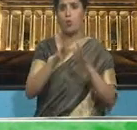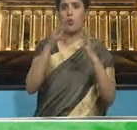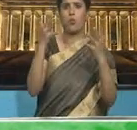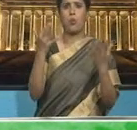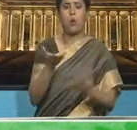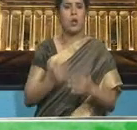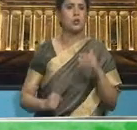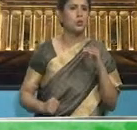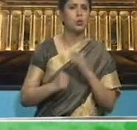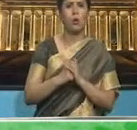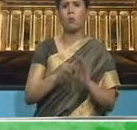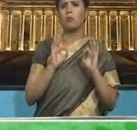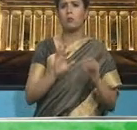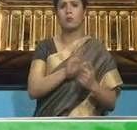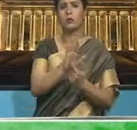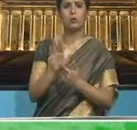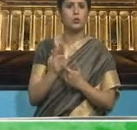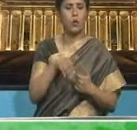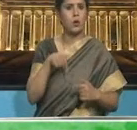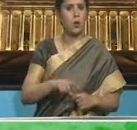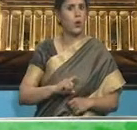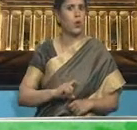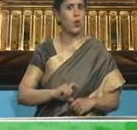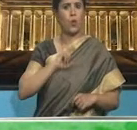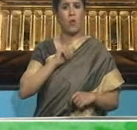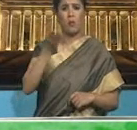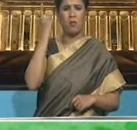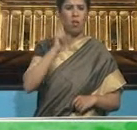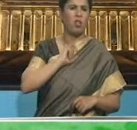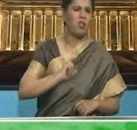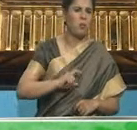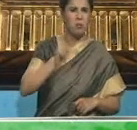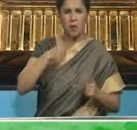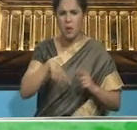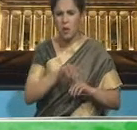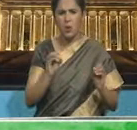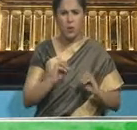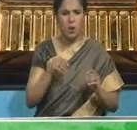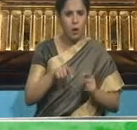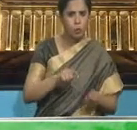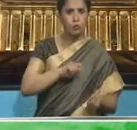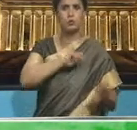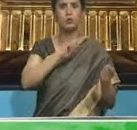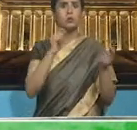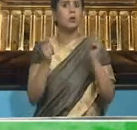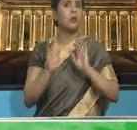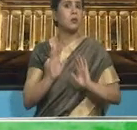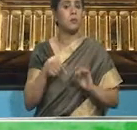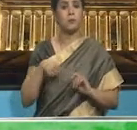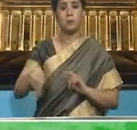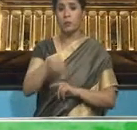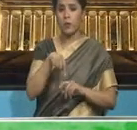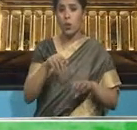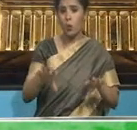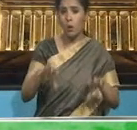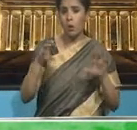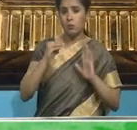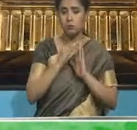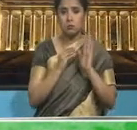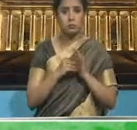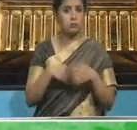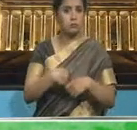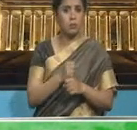एक आत्मविश्वास से भरे राष्ट्र का स्थान ले चुका है। संविधान निर्माताओं की